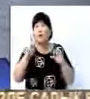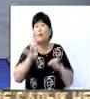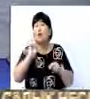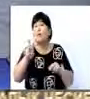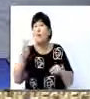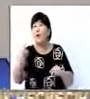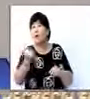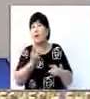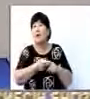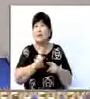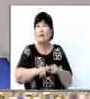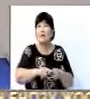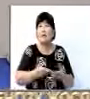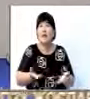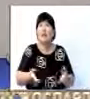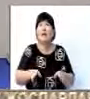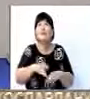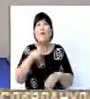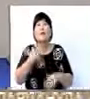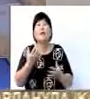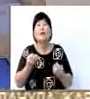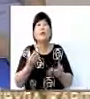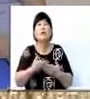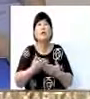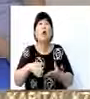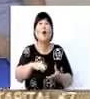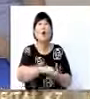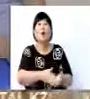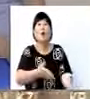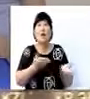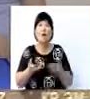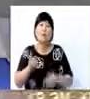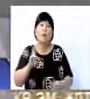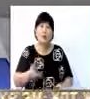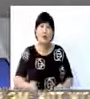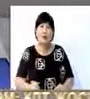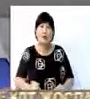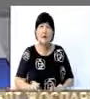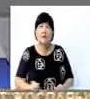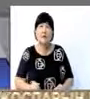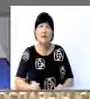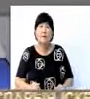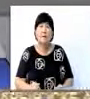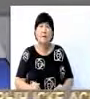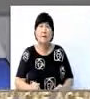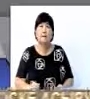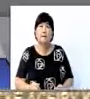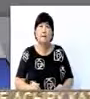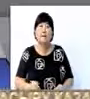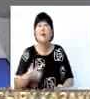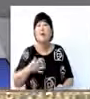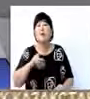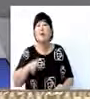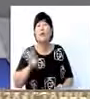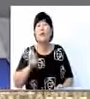бармаған жері, қақпаған есігі қалмағанын айтады. Енді міне қоғамдық қабылдауға келді. Я пришла сюда попросить помощь. Мен